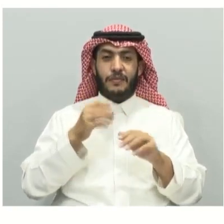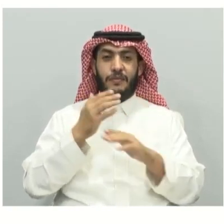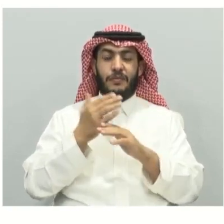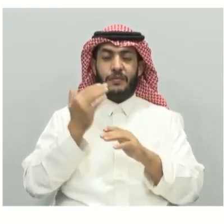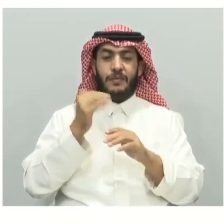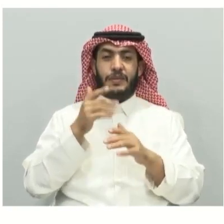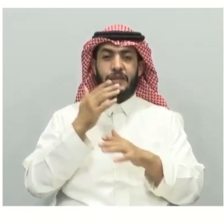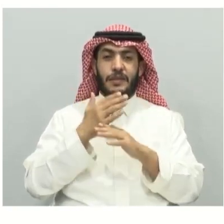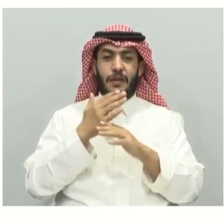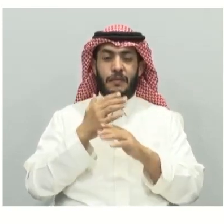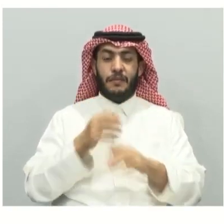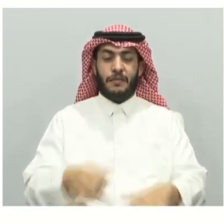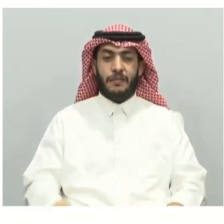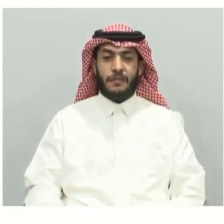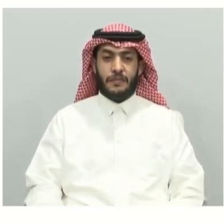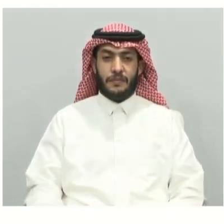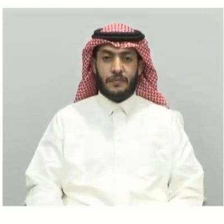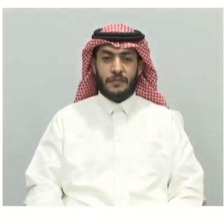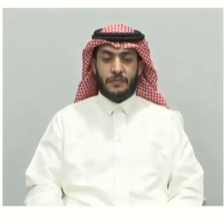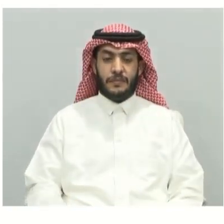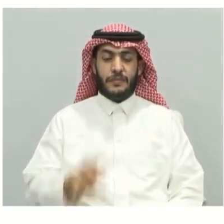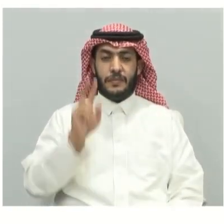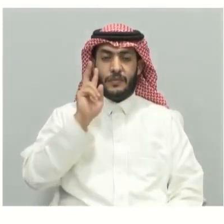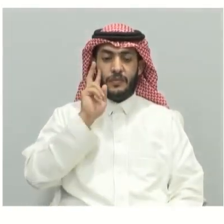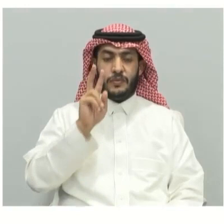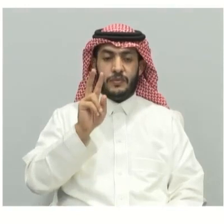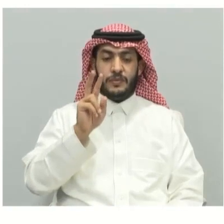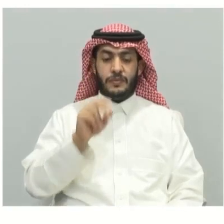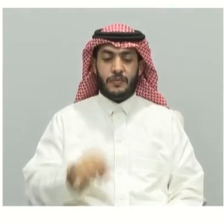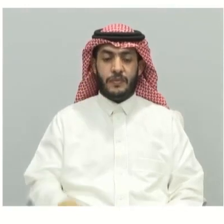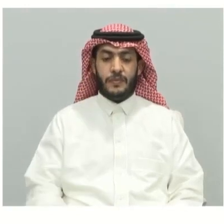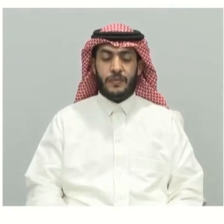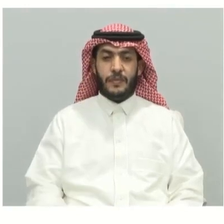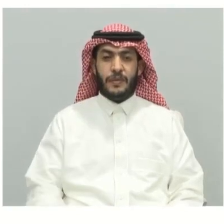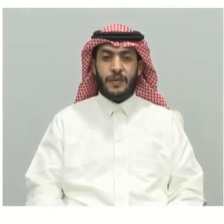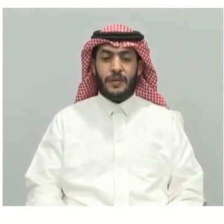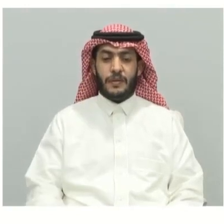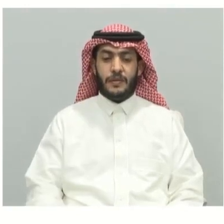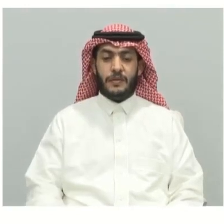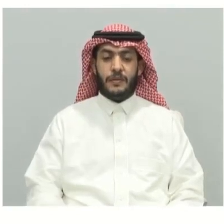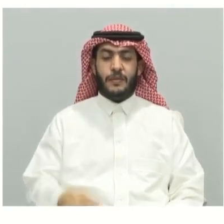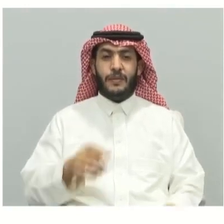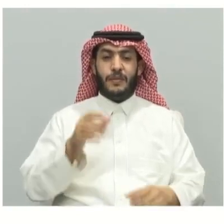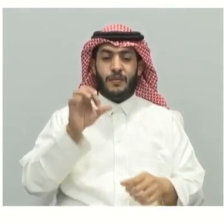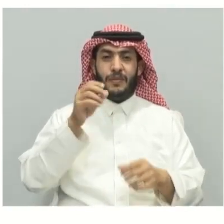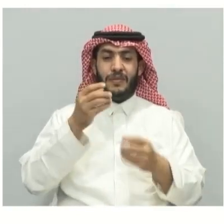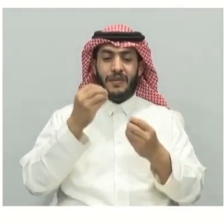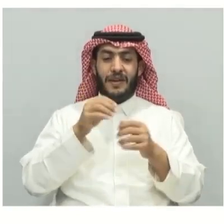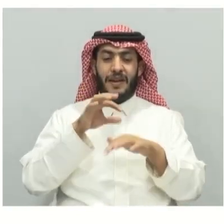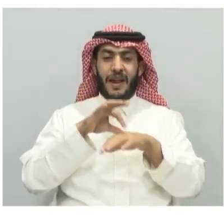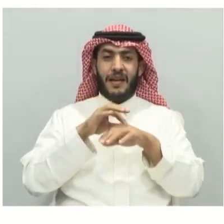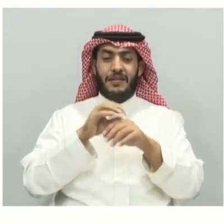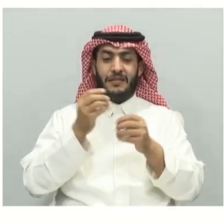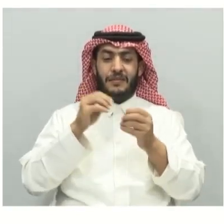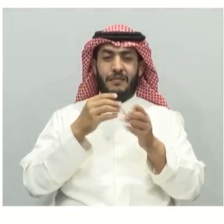فما هو السبب في هذا ما الجواب تاملوا معي نجد ان الجواب يبين ورع ائمه النقد